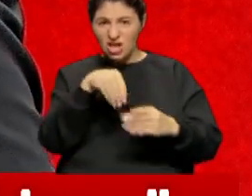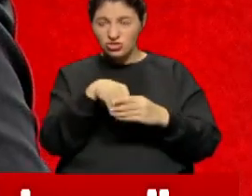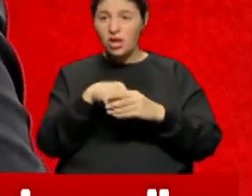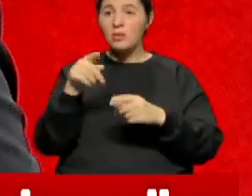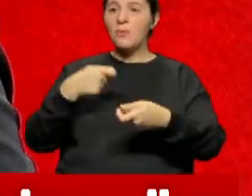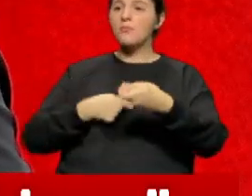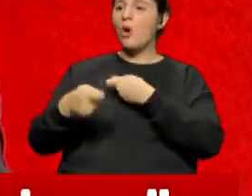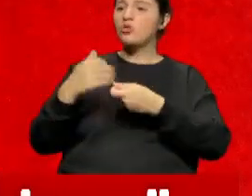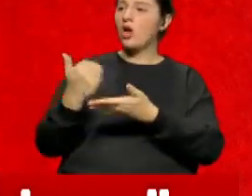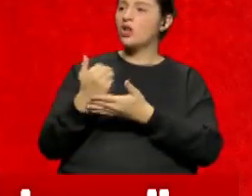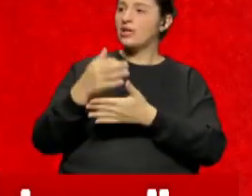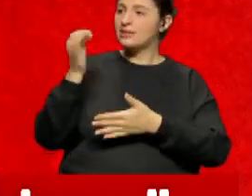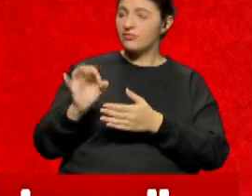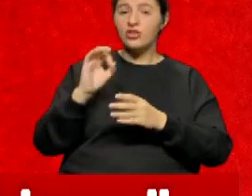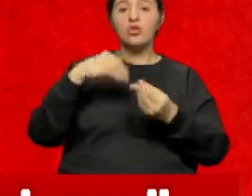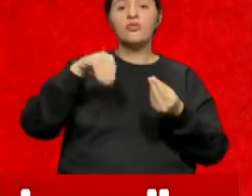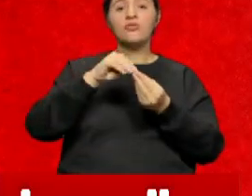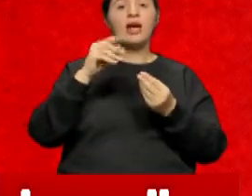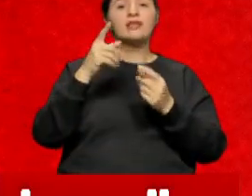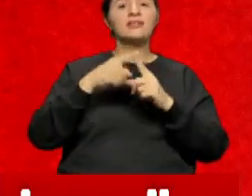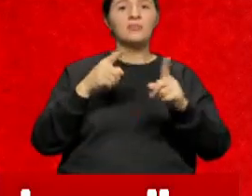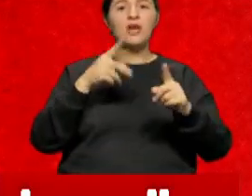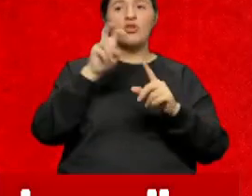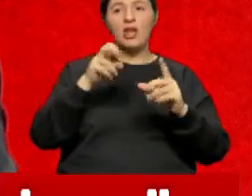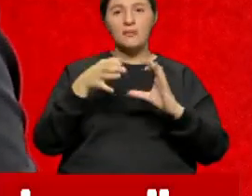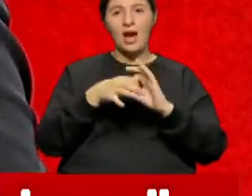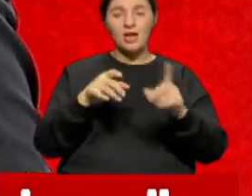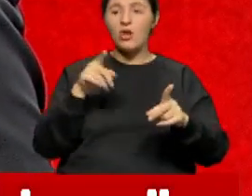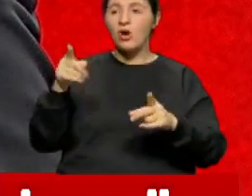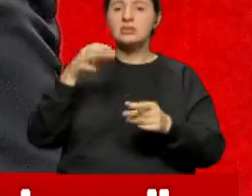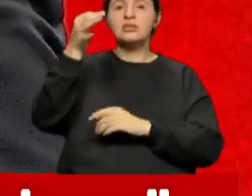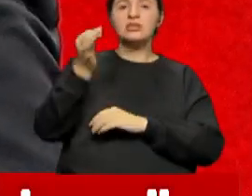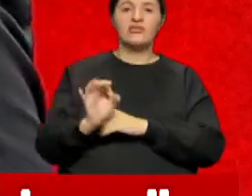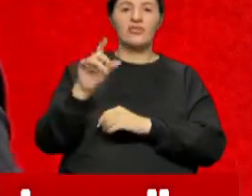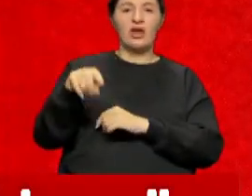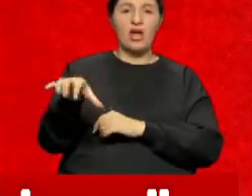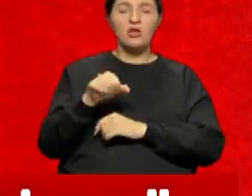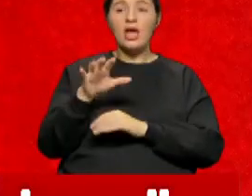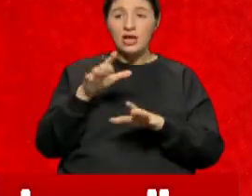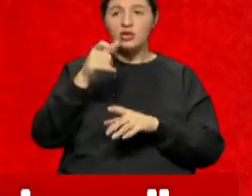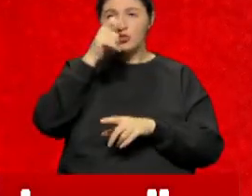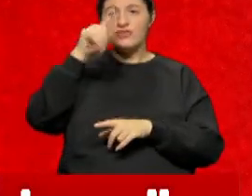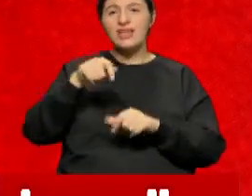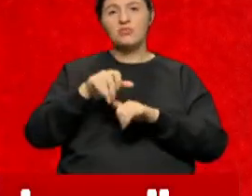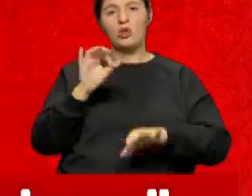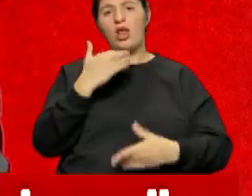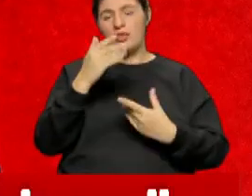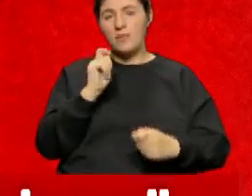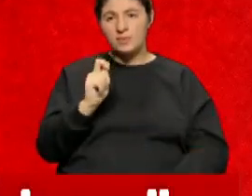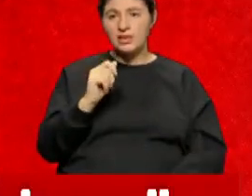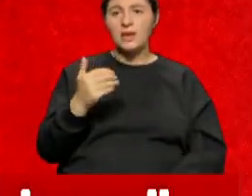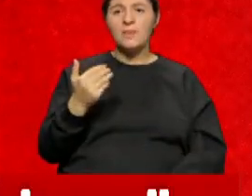borsa kazancından 0 vergi kur korumalı mevduatta 0 vergi uygulayan bir sistem var yani Türk Vergi Sistemi Aslında şöyle tanımlayabiliriz